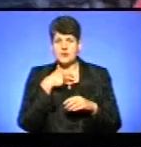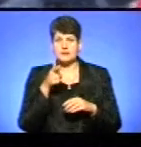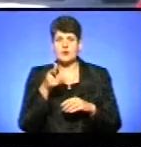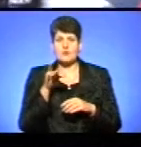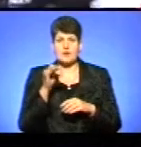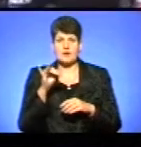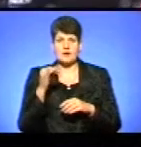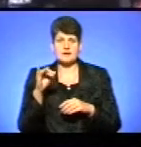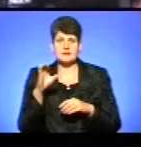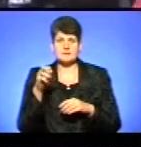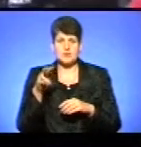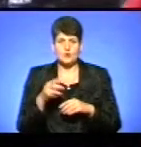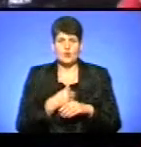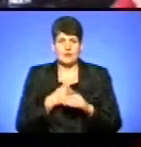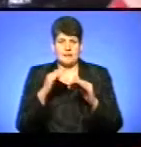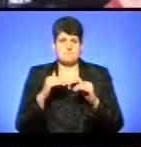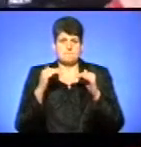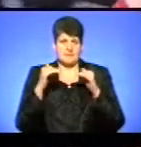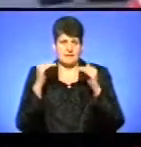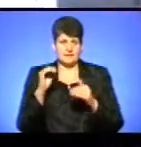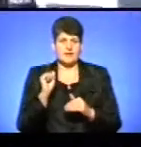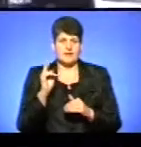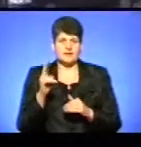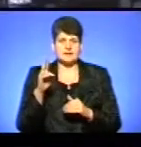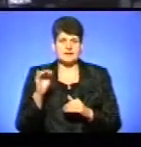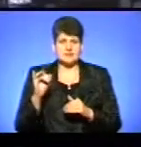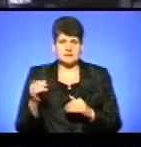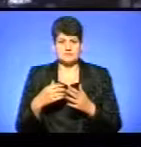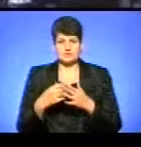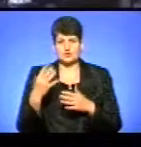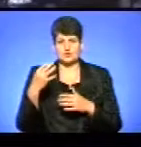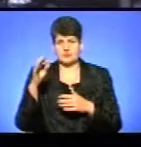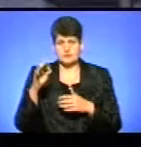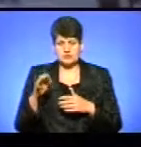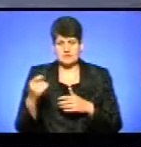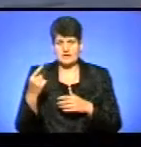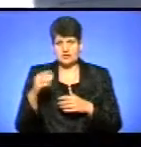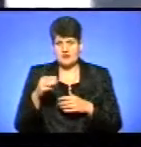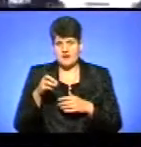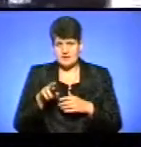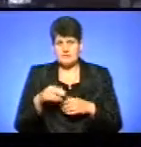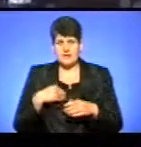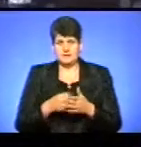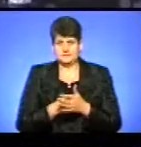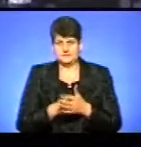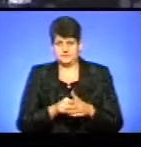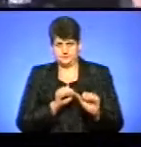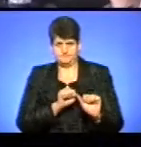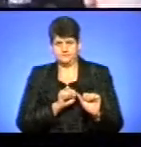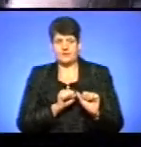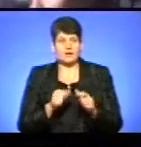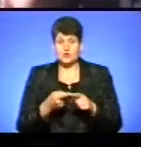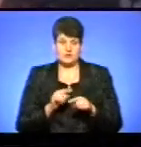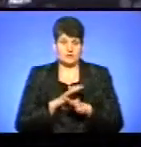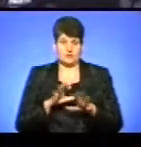своїм кабінетом хотіли підняти акциз і мито на паливо в районі 40% з 1 травня. Ми відстояли і цього не